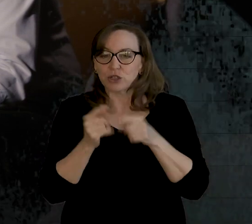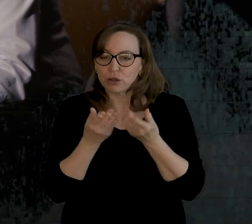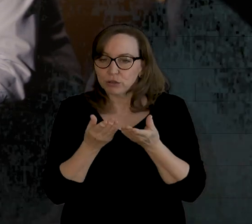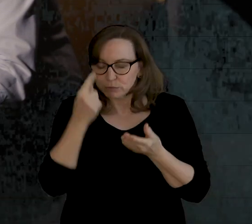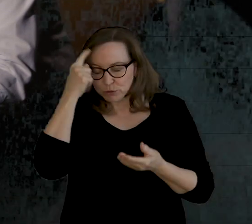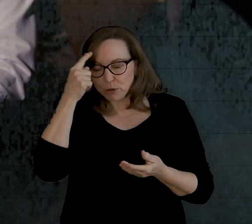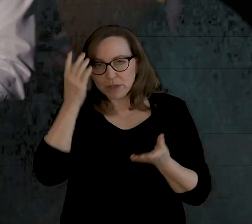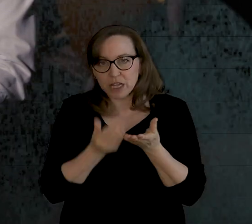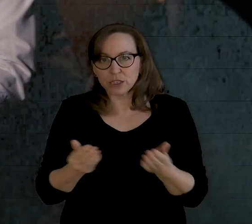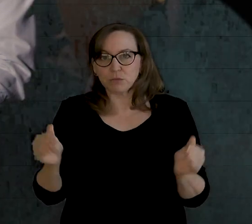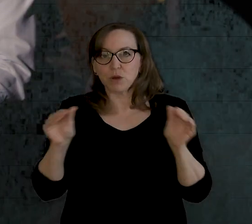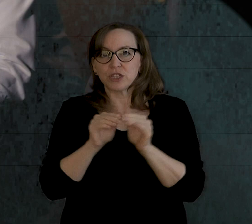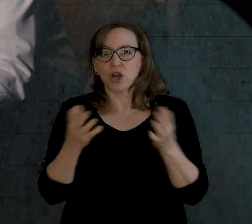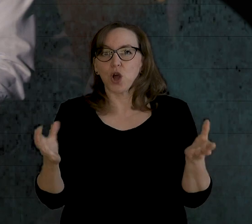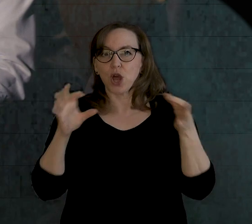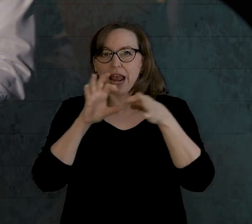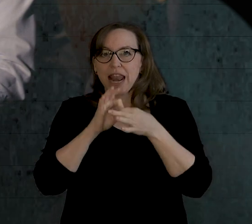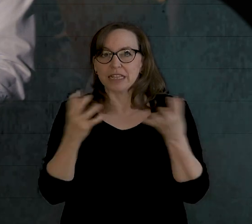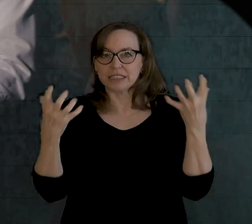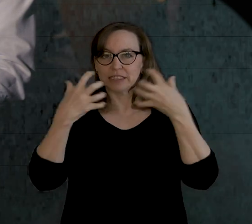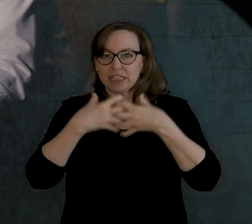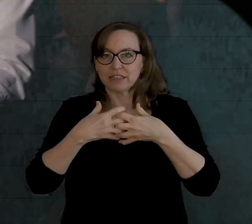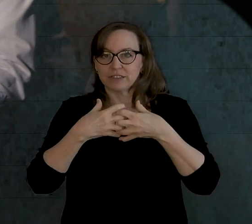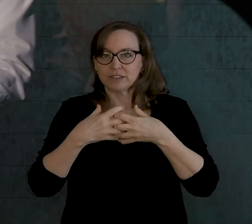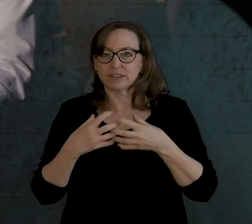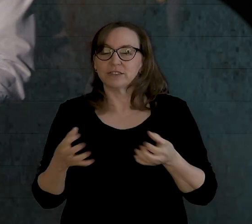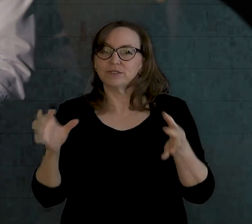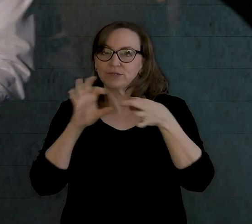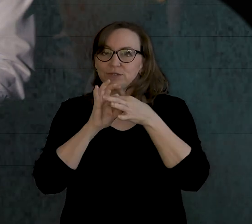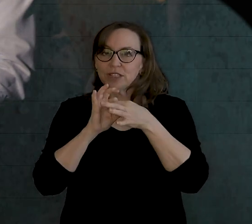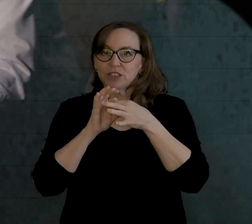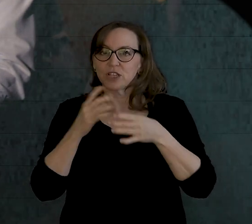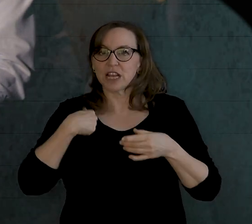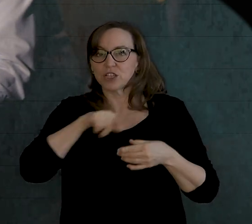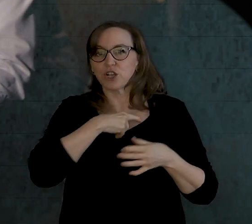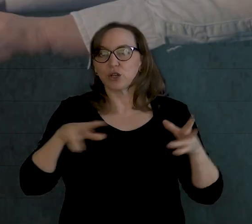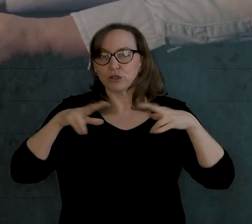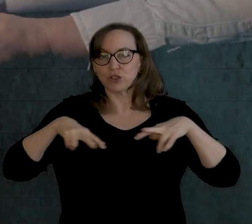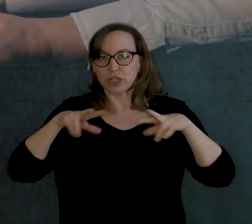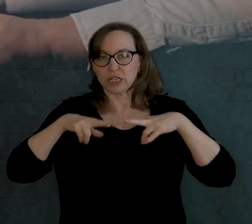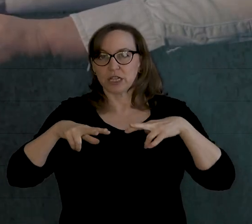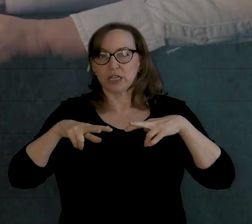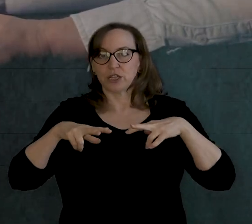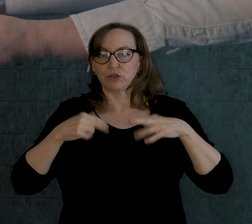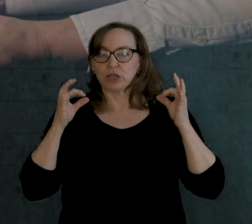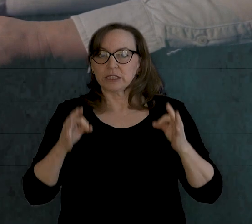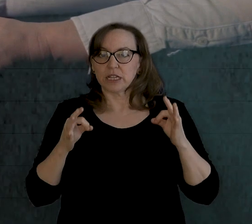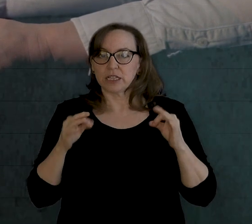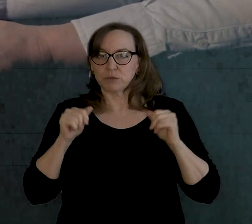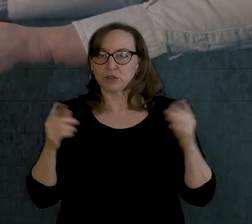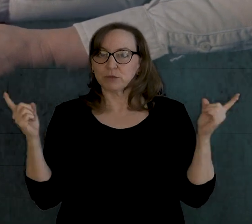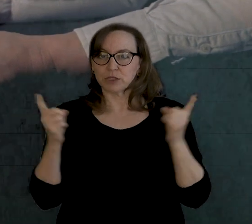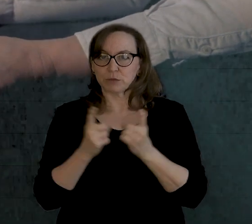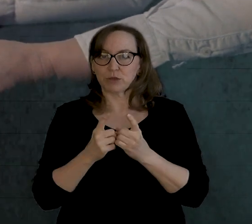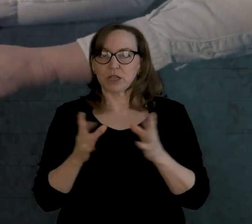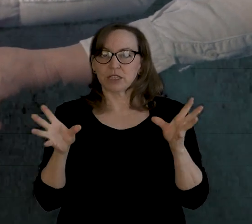Kościoła, o relacjach, o więziach, o naszych rodzinach, w których gronie teraz jesteśmy